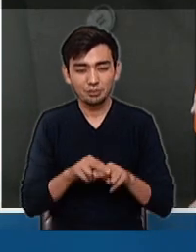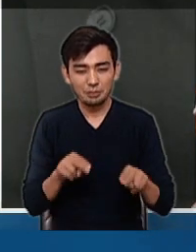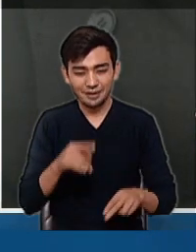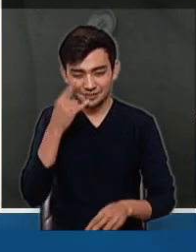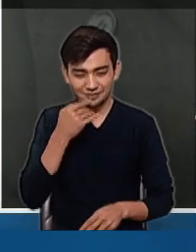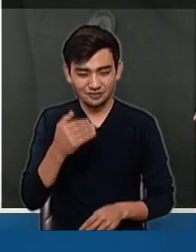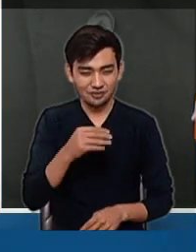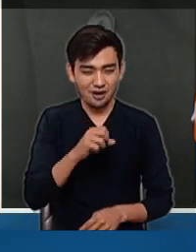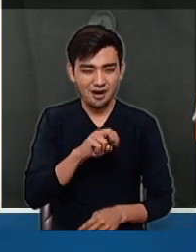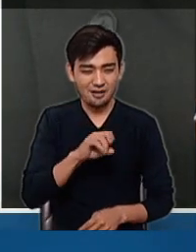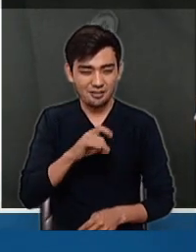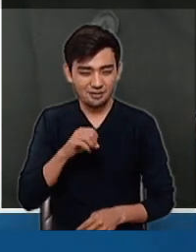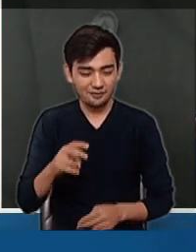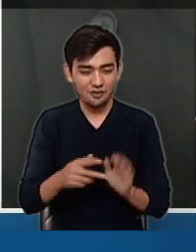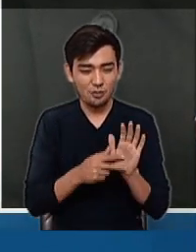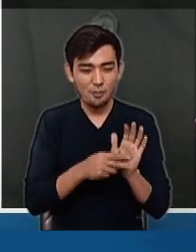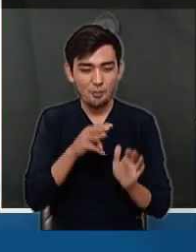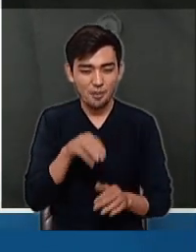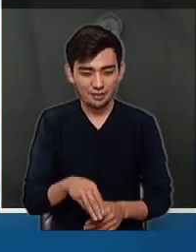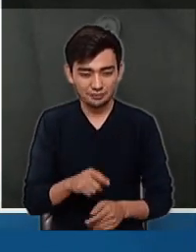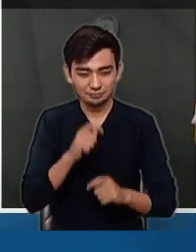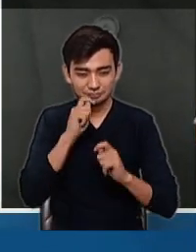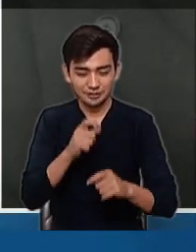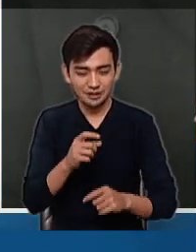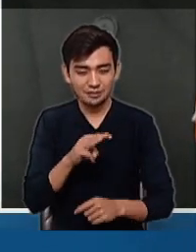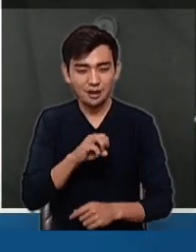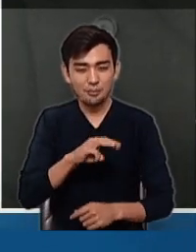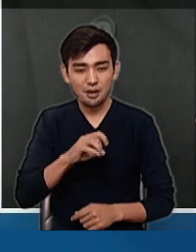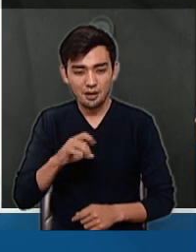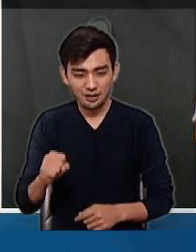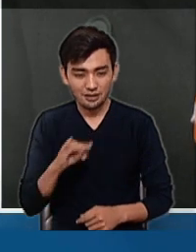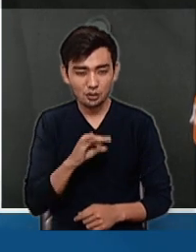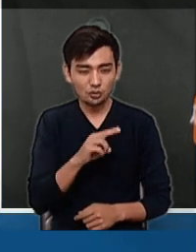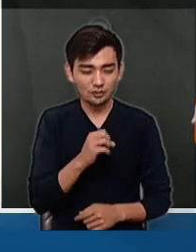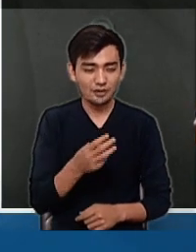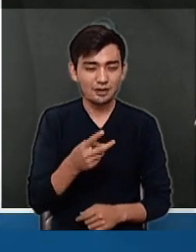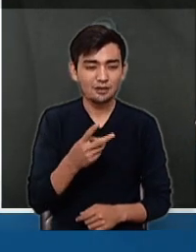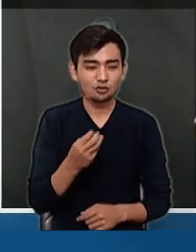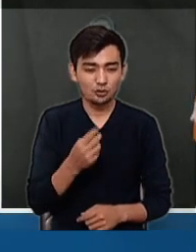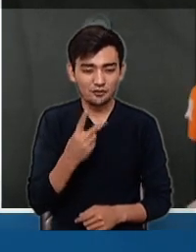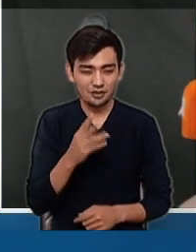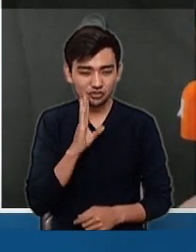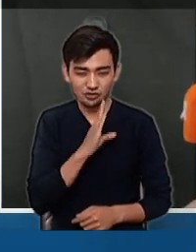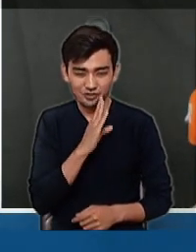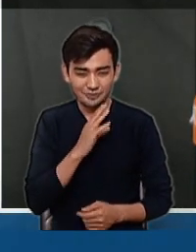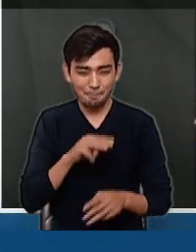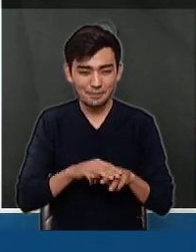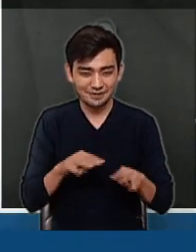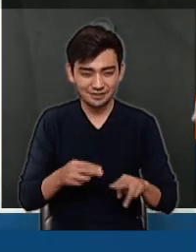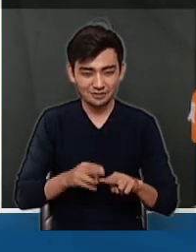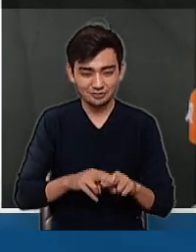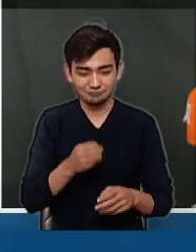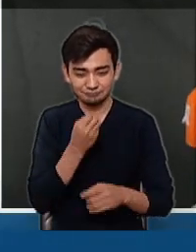хансмаилов в преддверии 8 марта вручил Тамаре в дюйсенова и двум женщинам министром букеты сегодня мужская половина